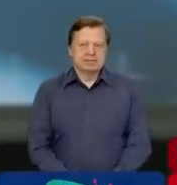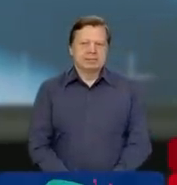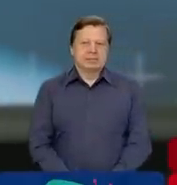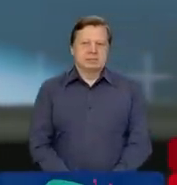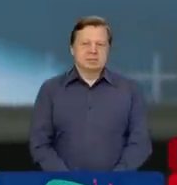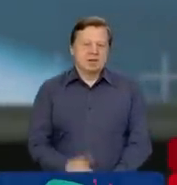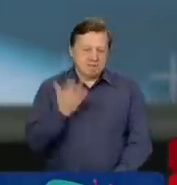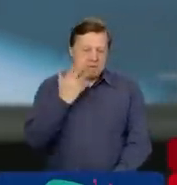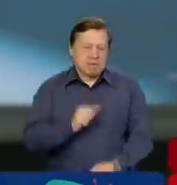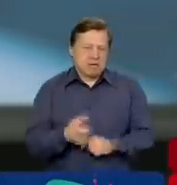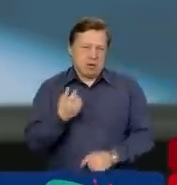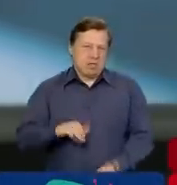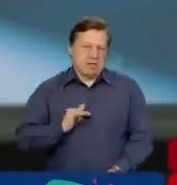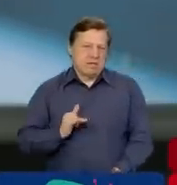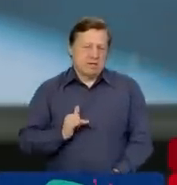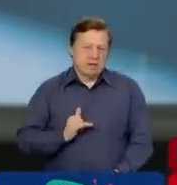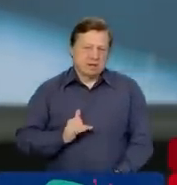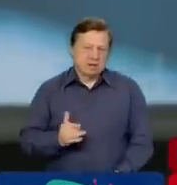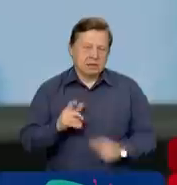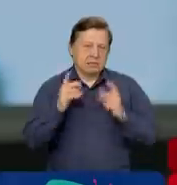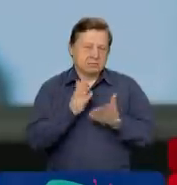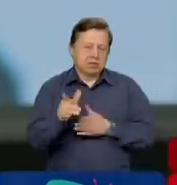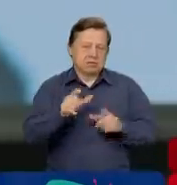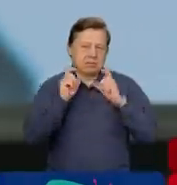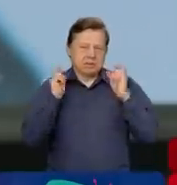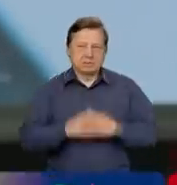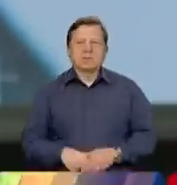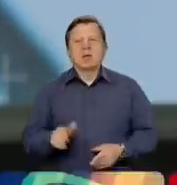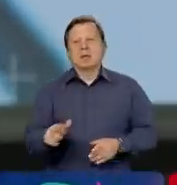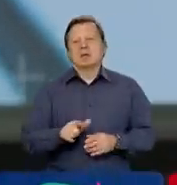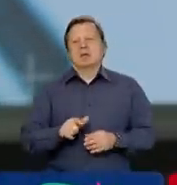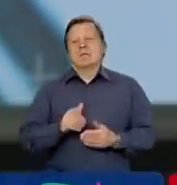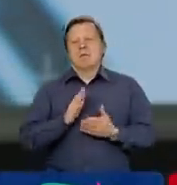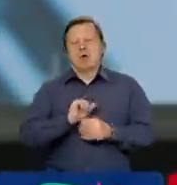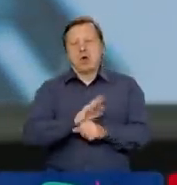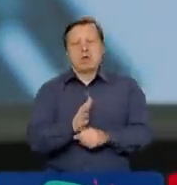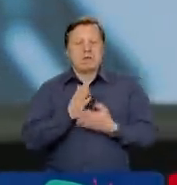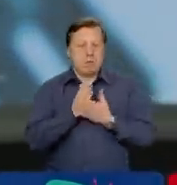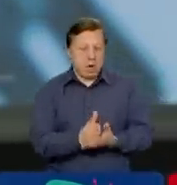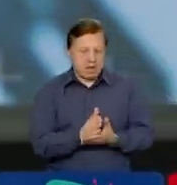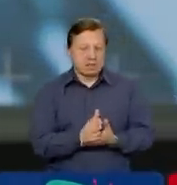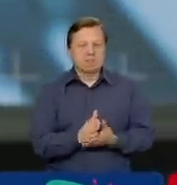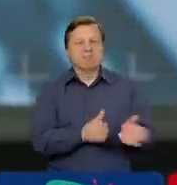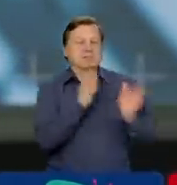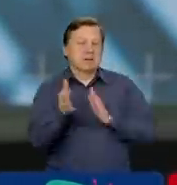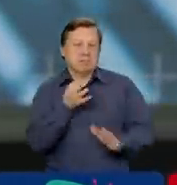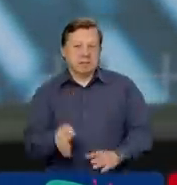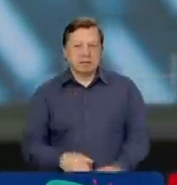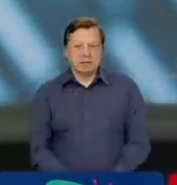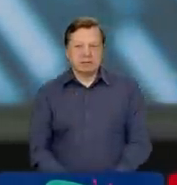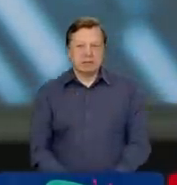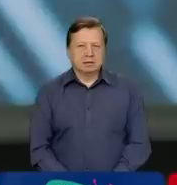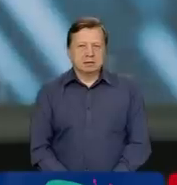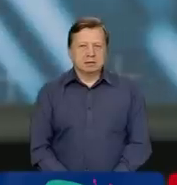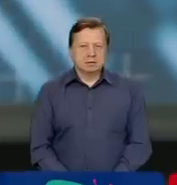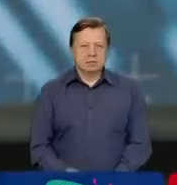To jest taka niedogodność niestety noszenia maseczek. W programie Koronawirus Poradnik słuchamy kolejnego pytania. Prosimy. Dzień dobry, z tej